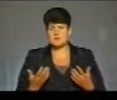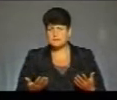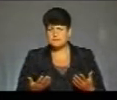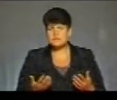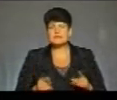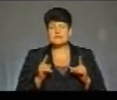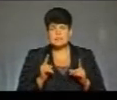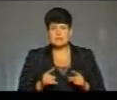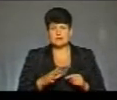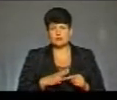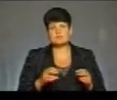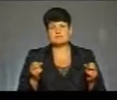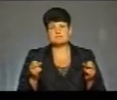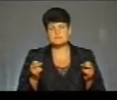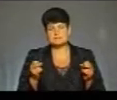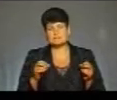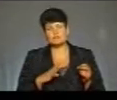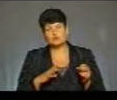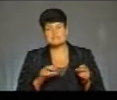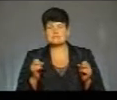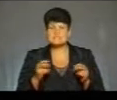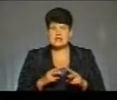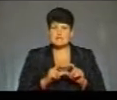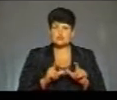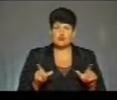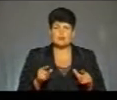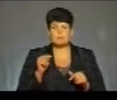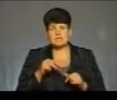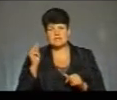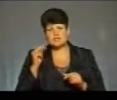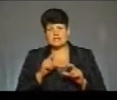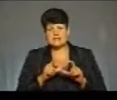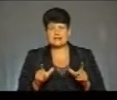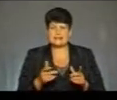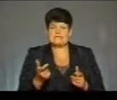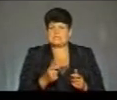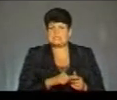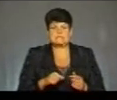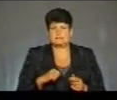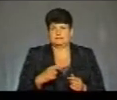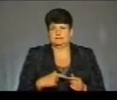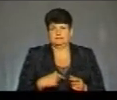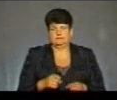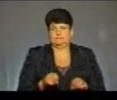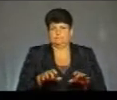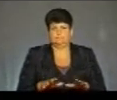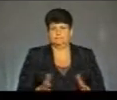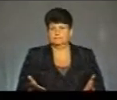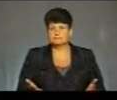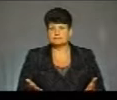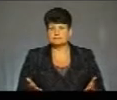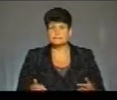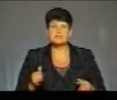Тільки ходили спеціалізовані школи або ті навчальні заклади, які визначили для себе певний дрес-код.